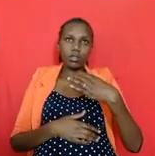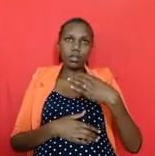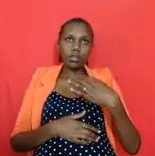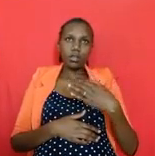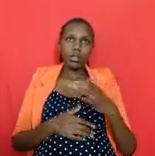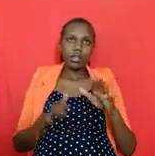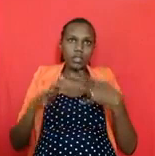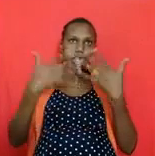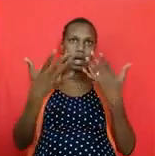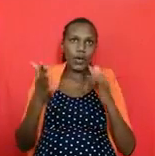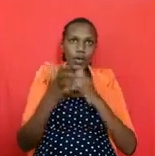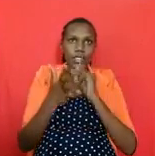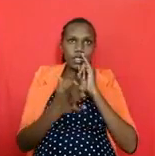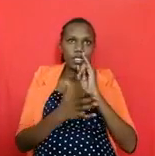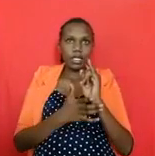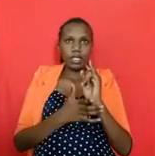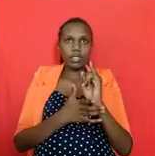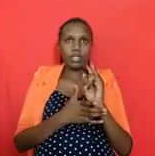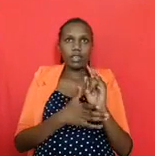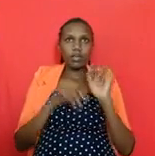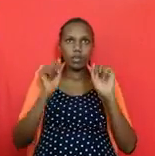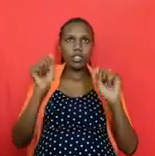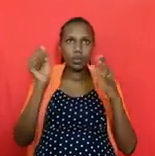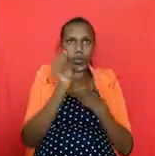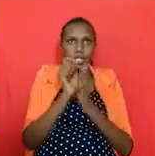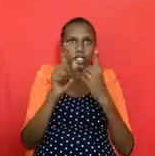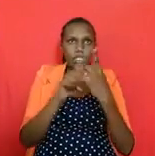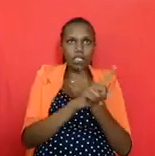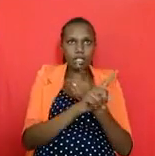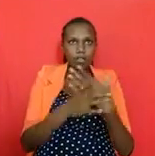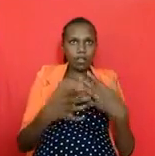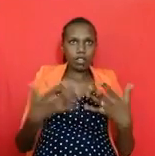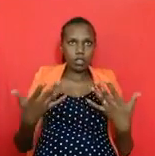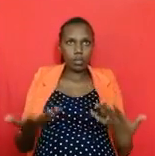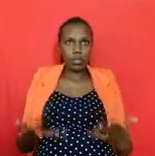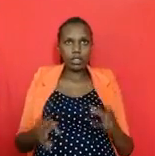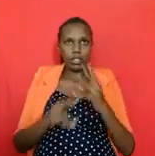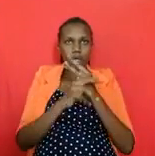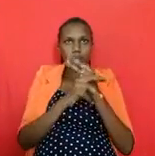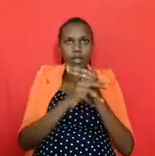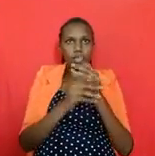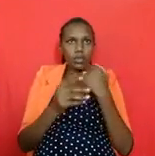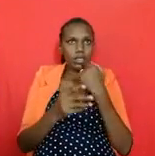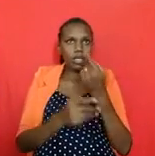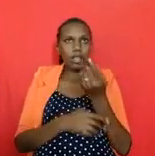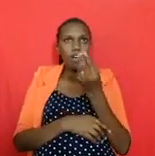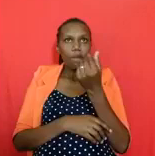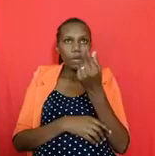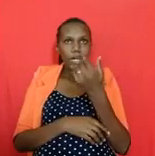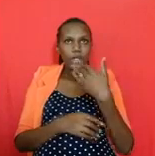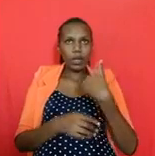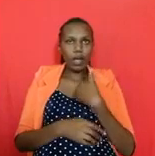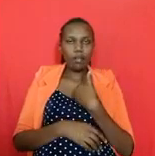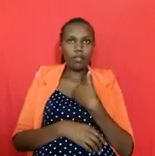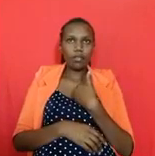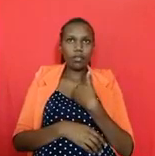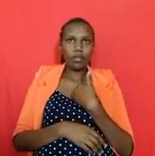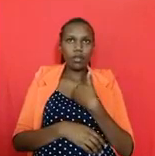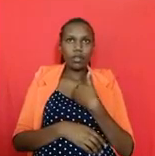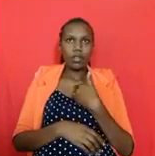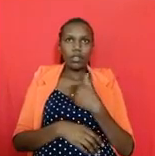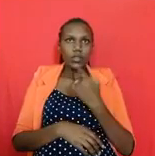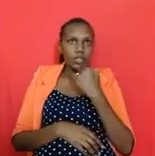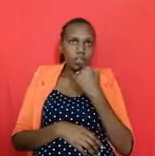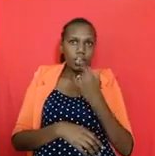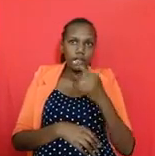ũigana ũguo wonekire nĩ ũndũ wa njĩra ici kĩmathabu tũciĩtaga revenue reserve besa nĩ waririkana nĩ